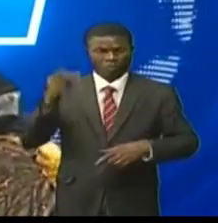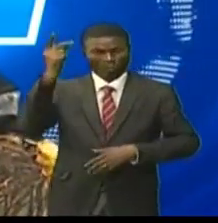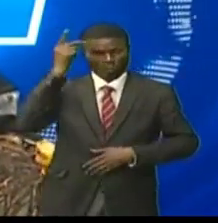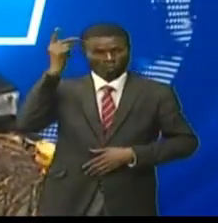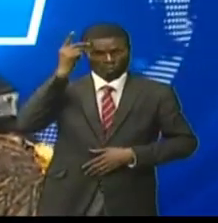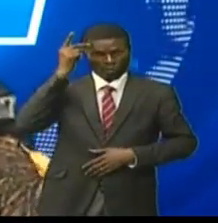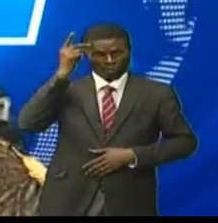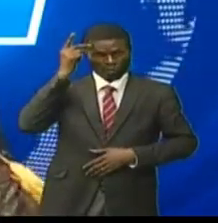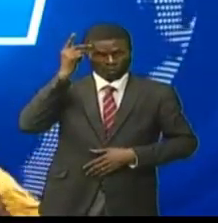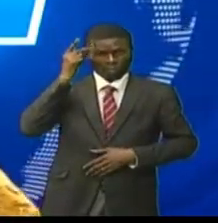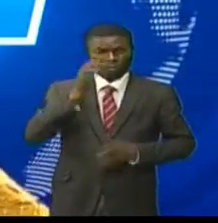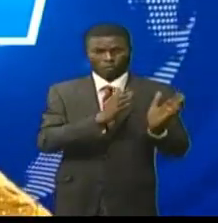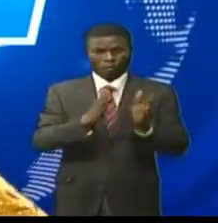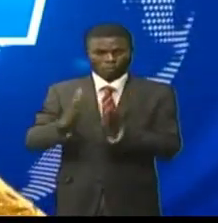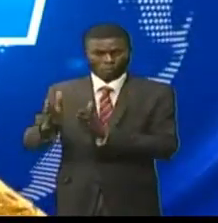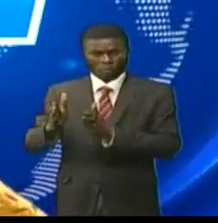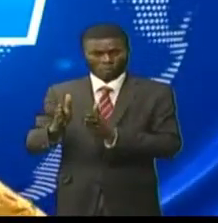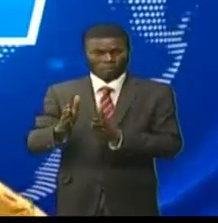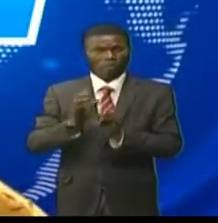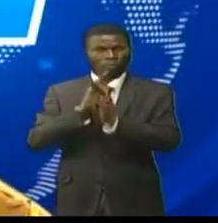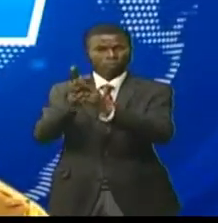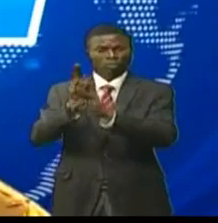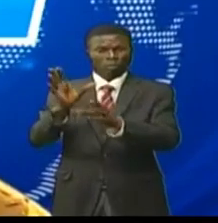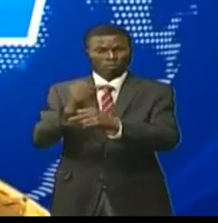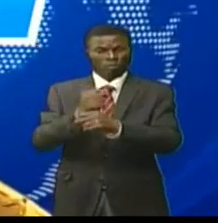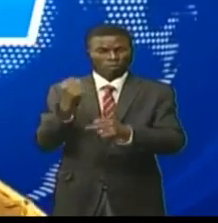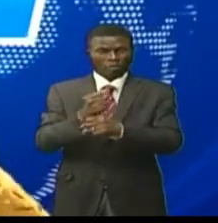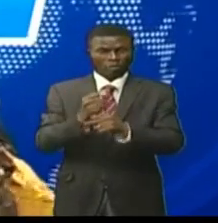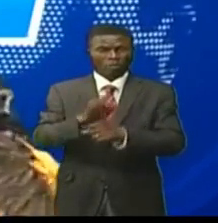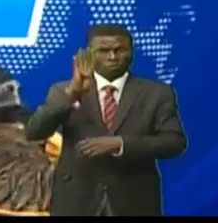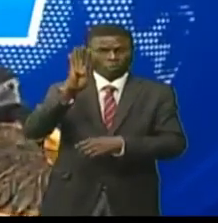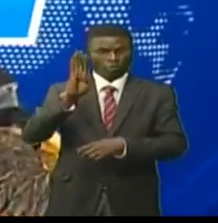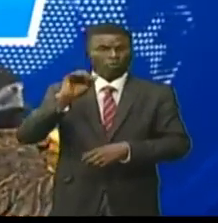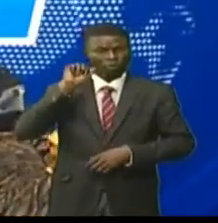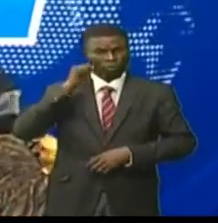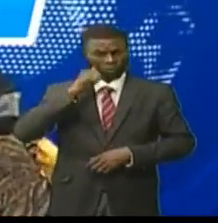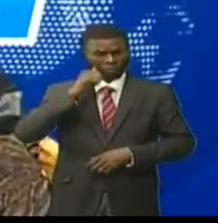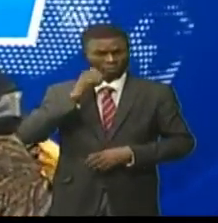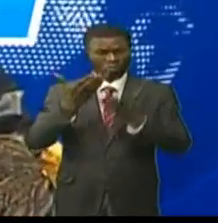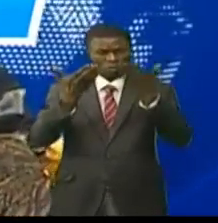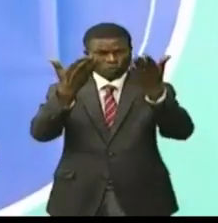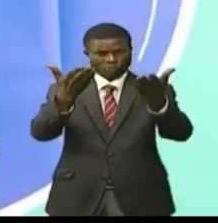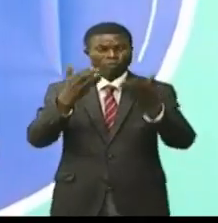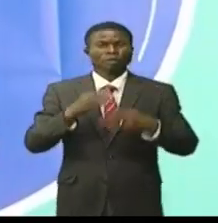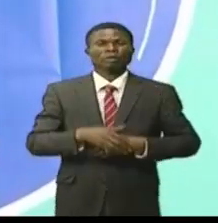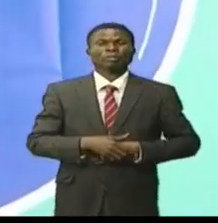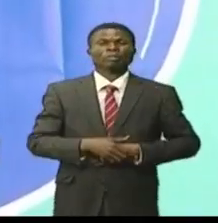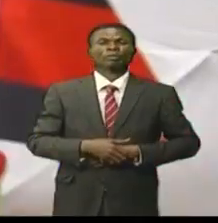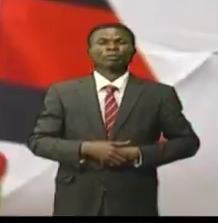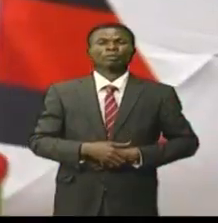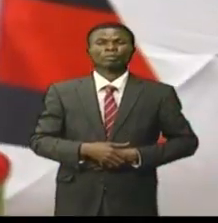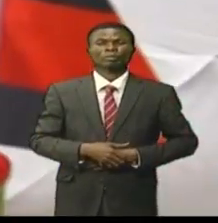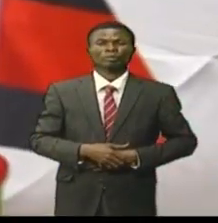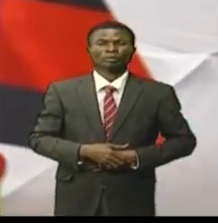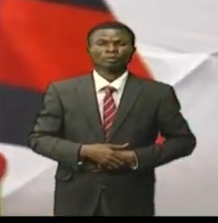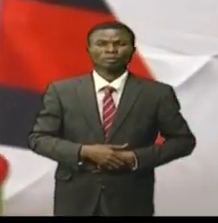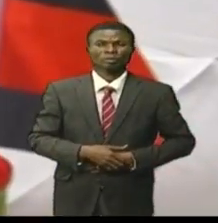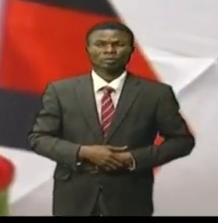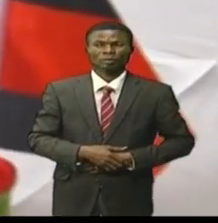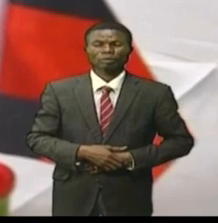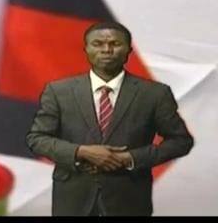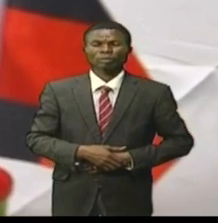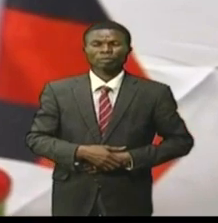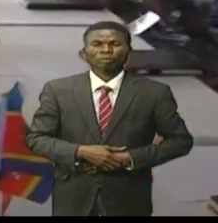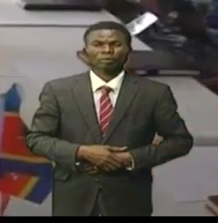Kinshasa et il est prévu la restitution de travaux ce jeudi. Jojondi Bukabolo. Trouble de développement qui